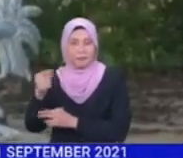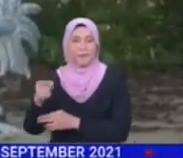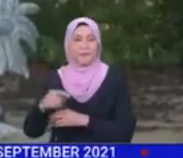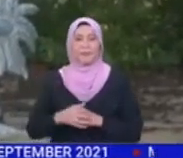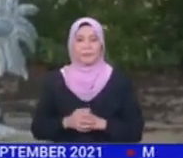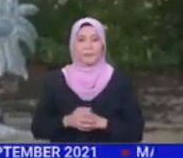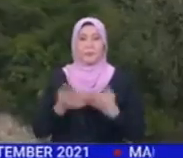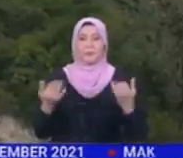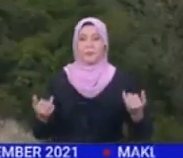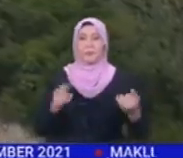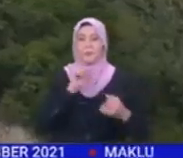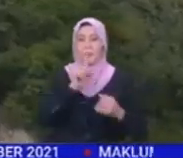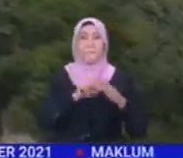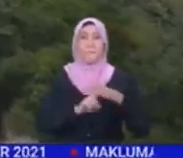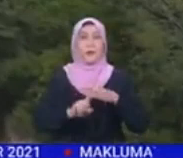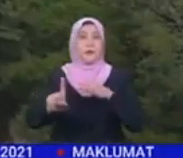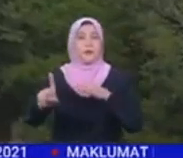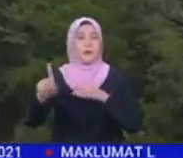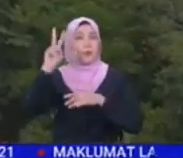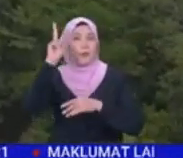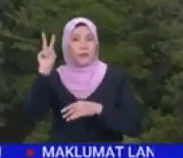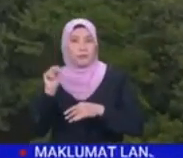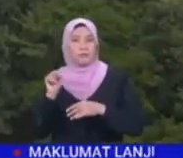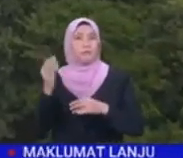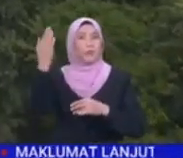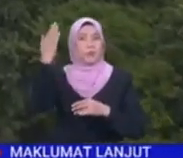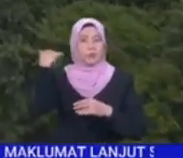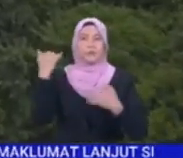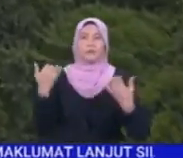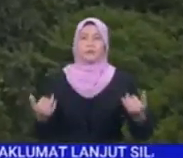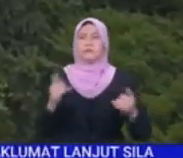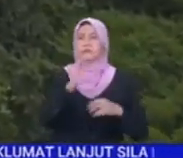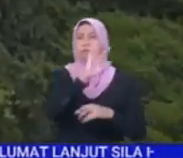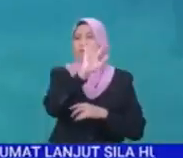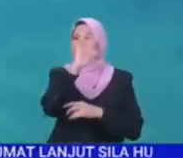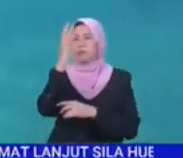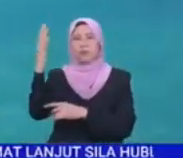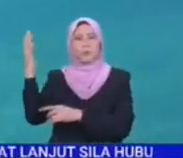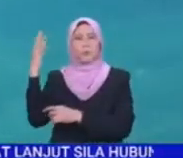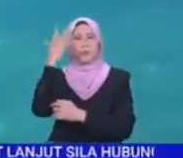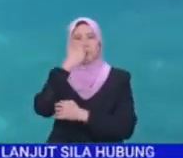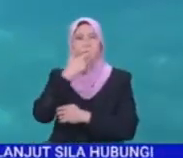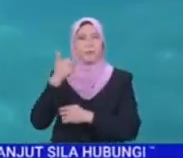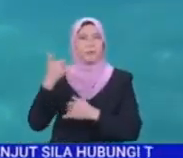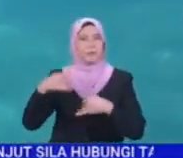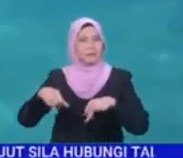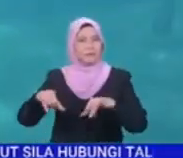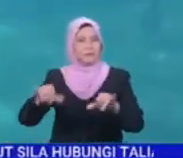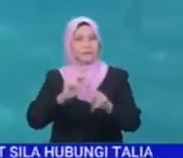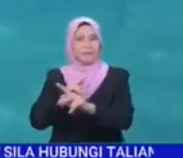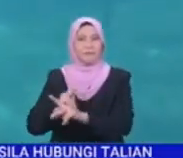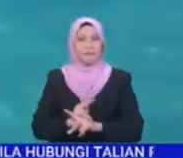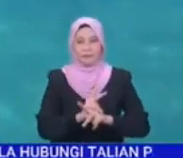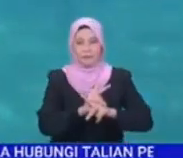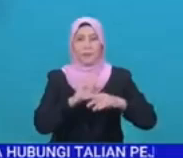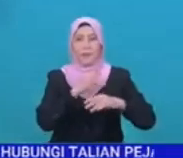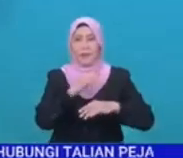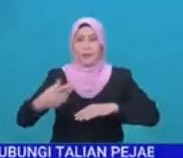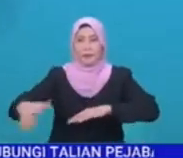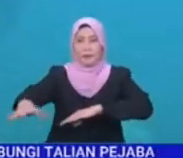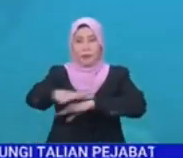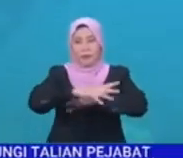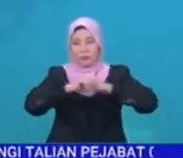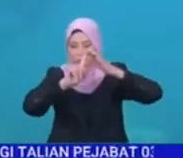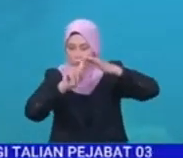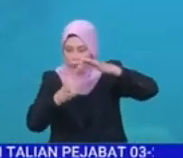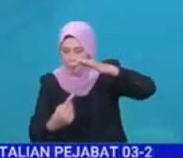sejarah peladan Vietnam kepelbagaian flora dan fauna yang masih tidak terusik serta kewujudan galeri dasar laut pertama di Malaysia